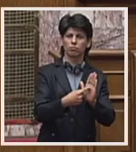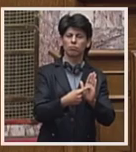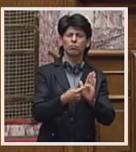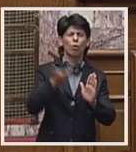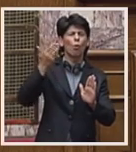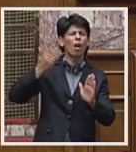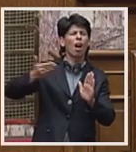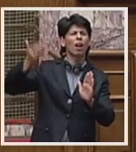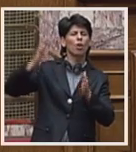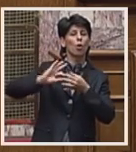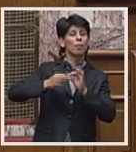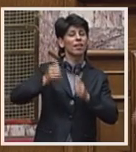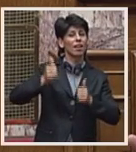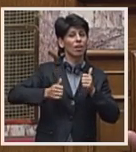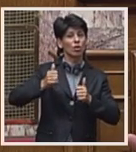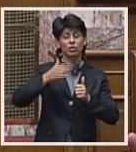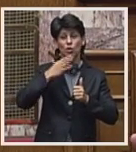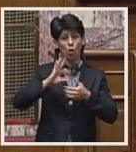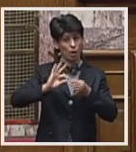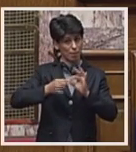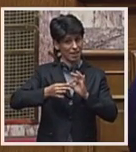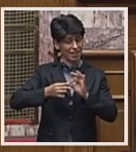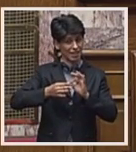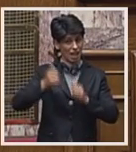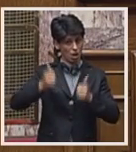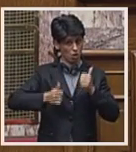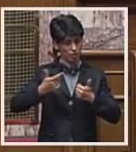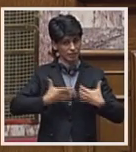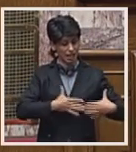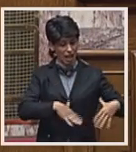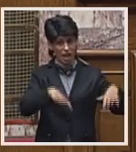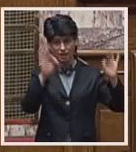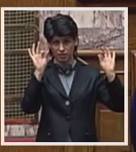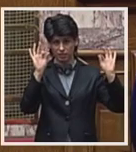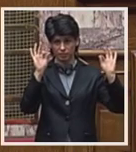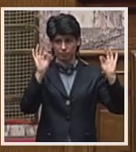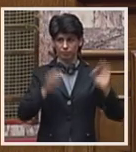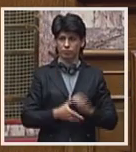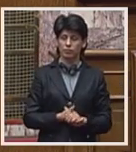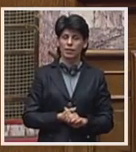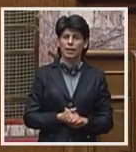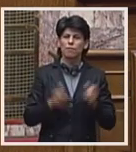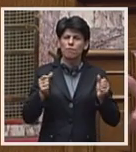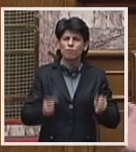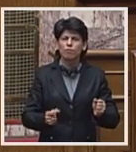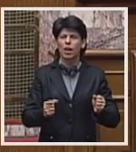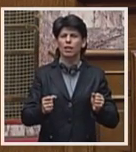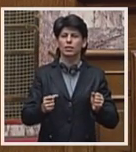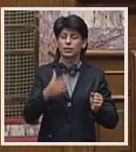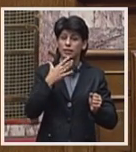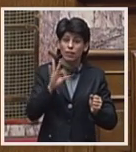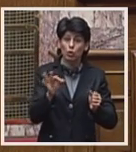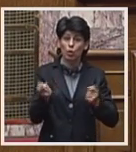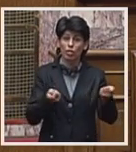πανάρχιο των Ολυμπιακών Αγώνων. Γιατί οι Ολυμπιακοί Αγώνες ξεκίνησαν, είχαν ως βάση, γι' αυτό έγιναν